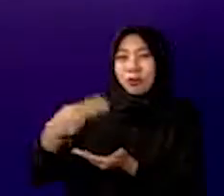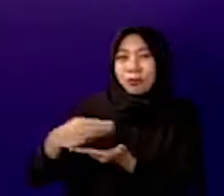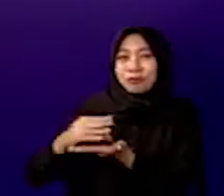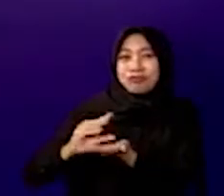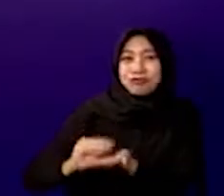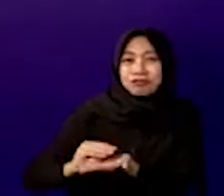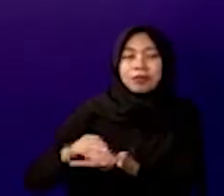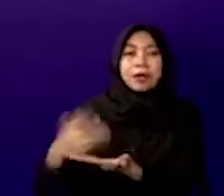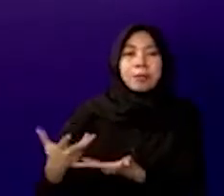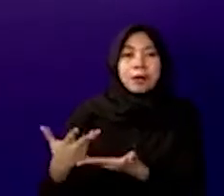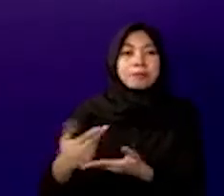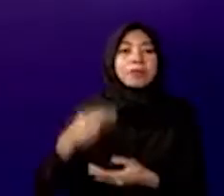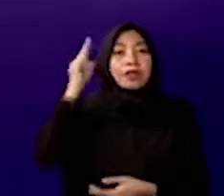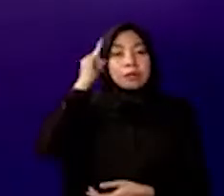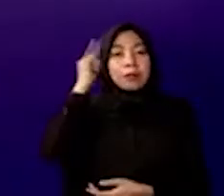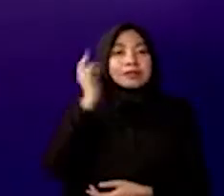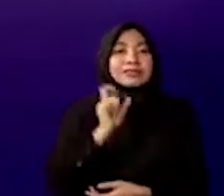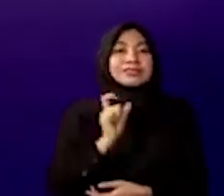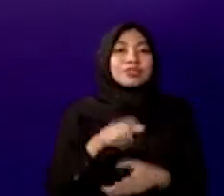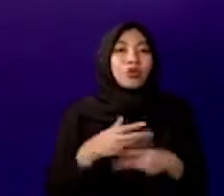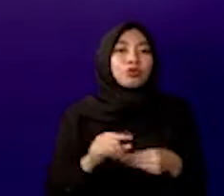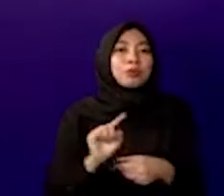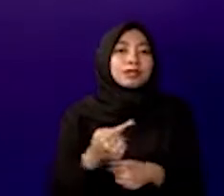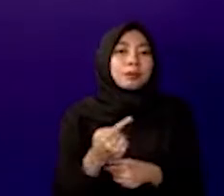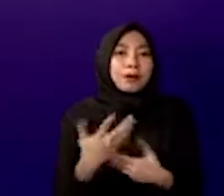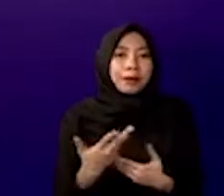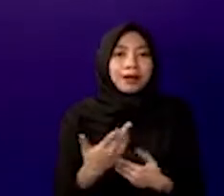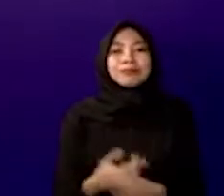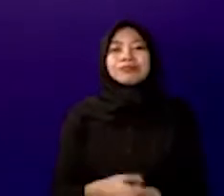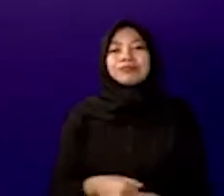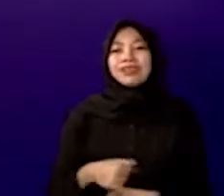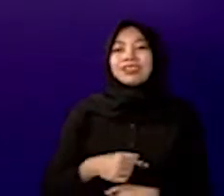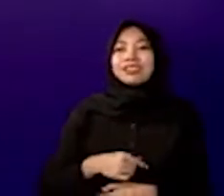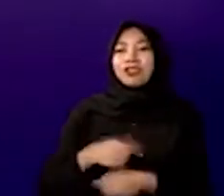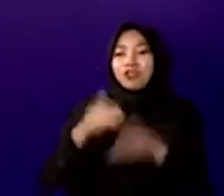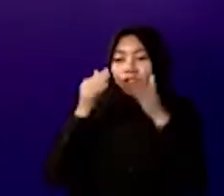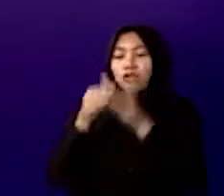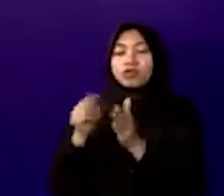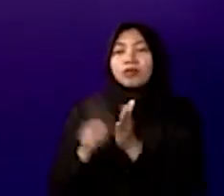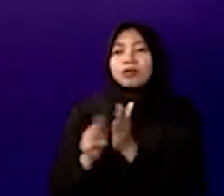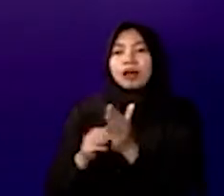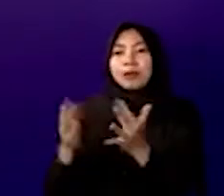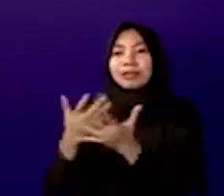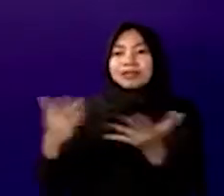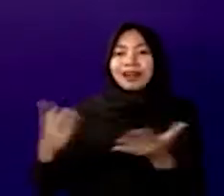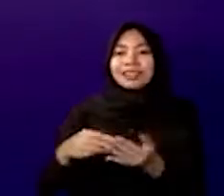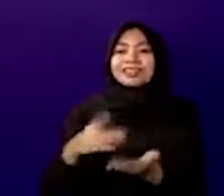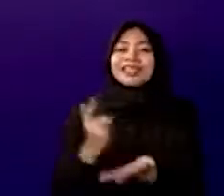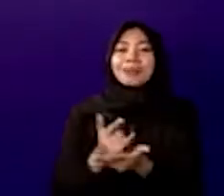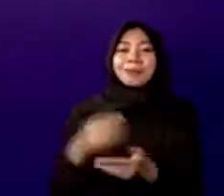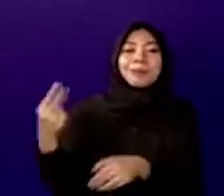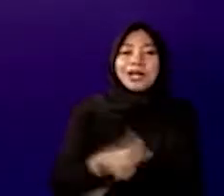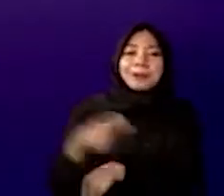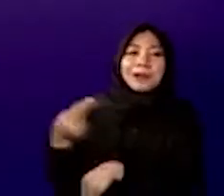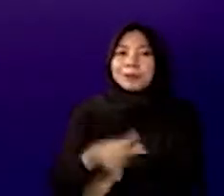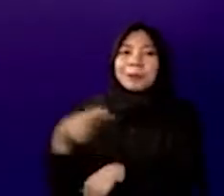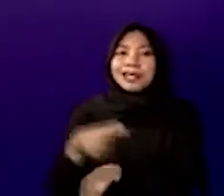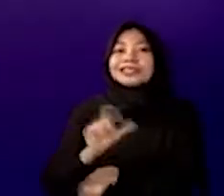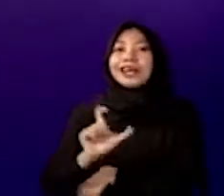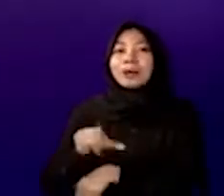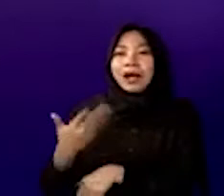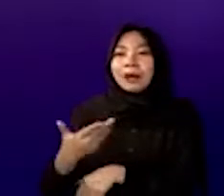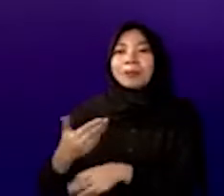langkah pertama yang dilakukan pemerintah adalah menjaga daya beli Nah Bagaimana dengan menjaga daya beli masyarakat itu dengan program